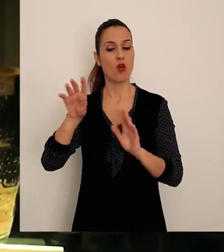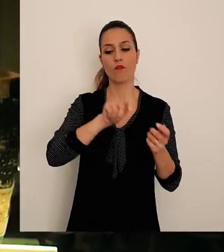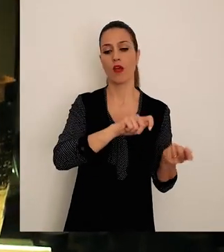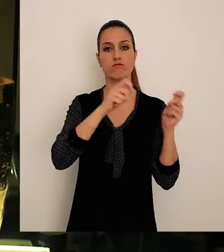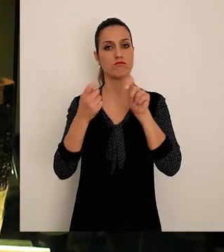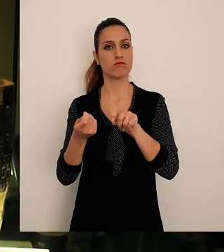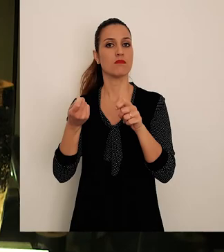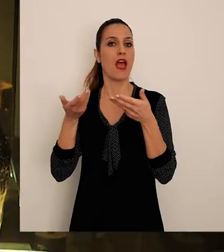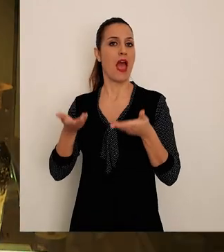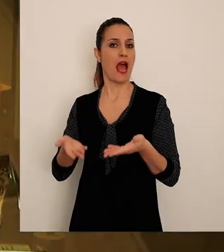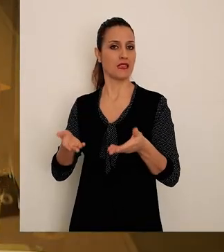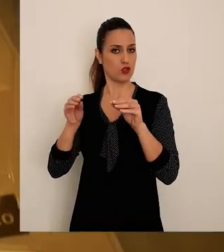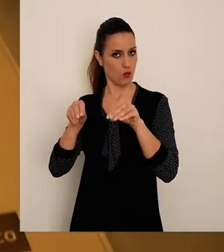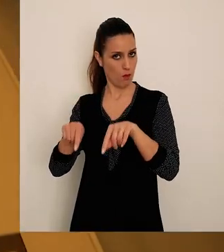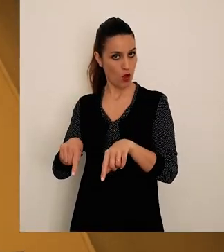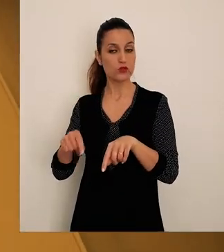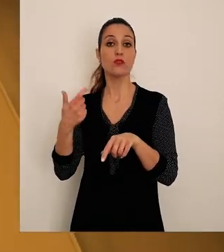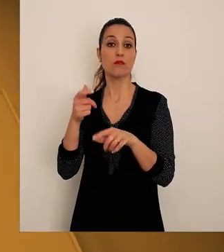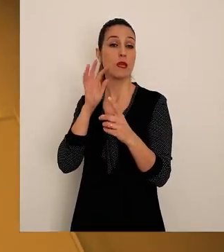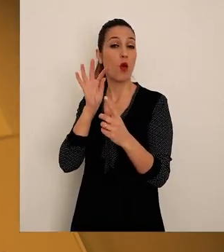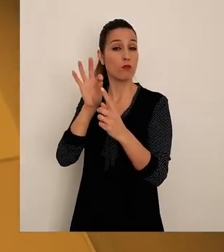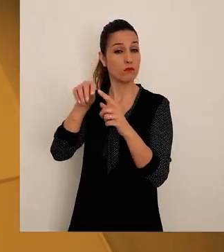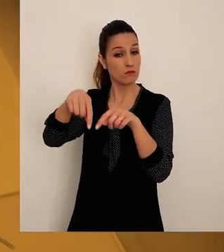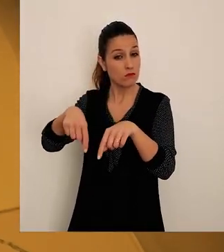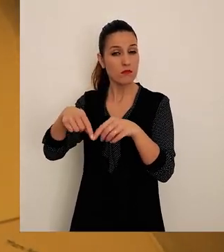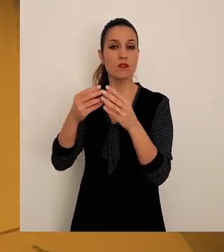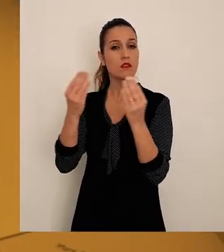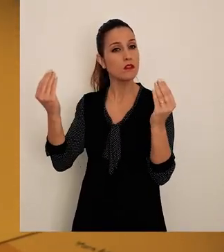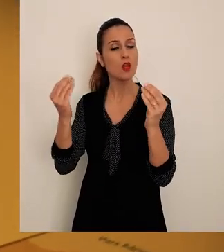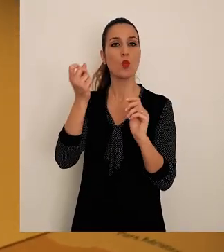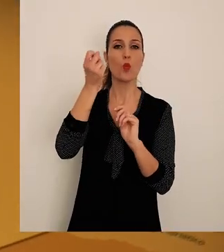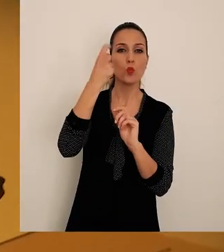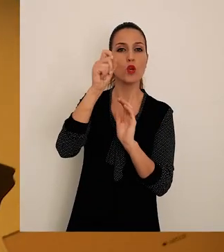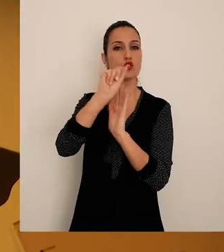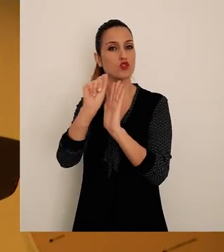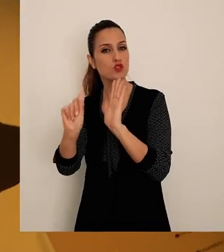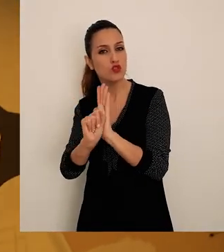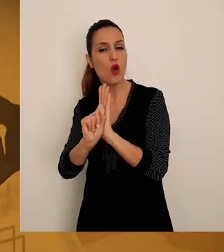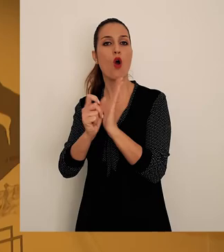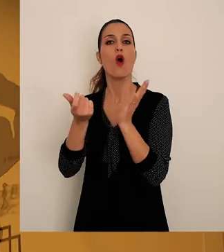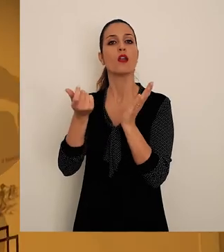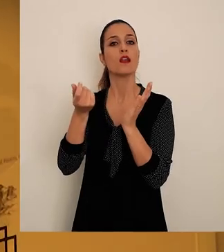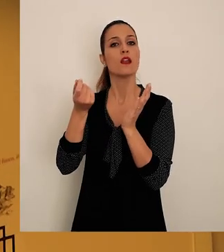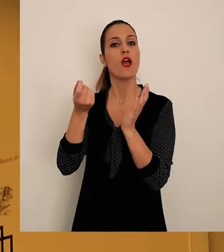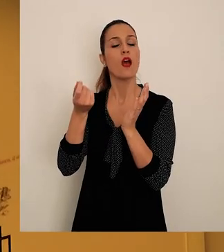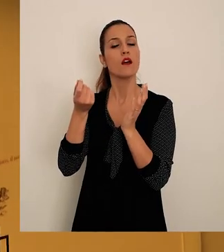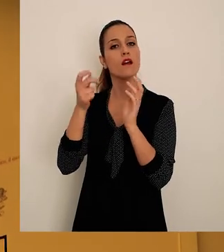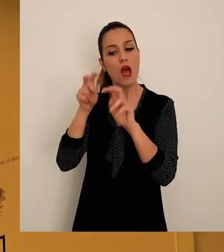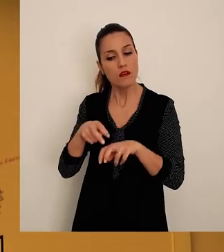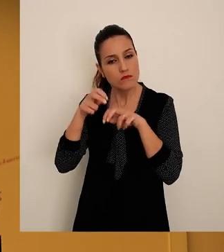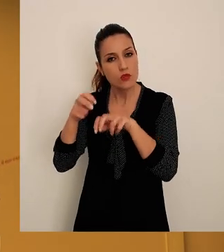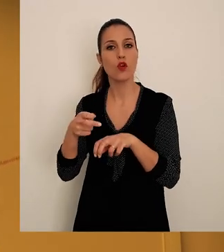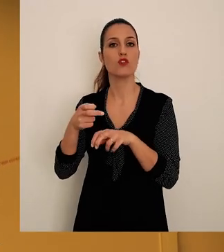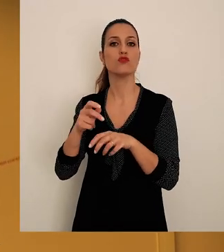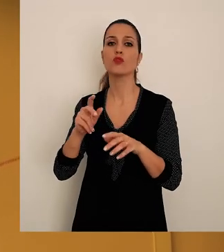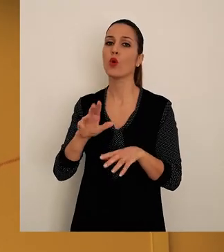attuale e oggi rappresenta un importante polo storico, archeologico e culturale per tutto il territorio salentino.